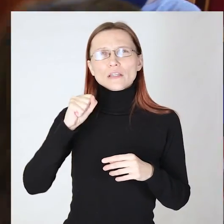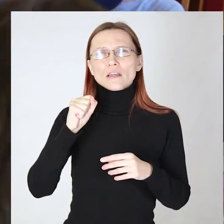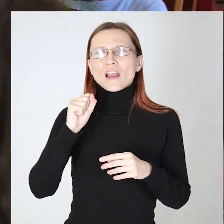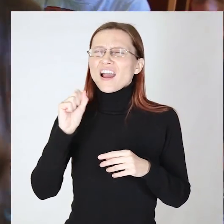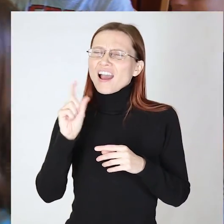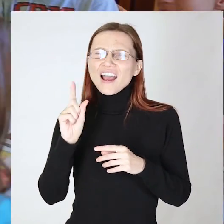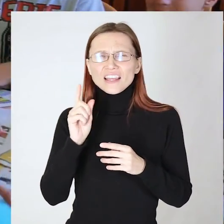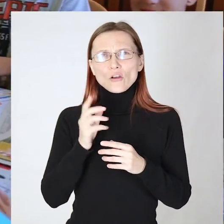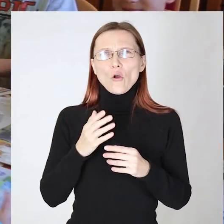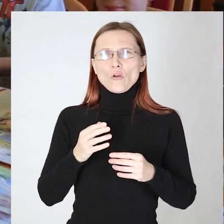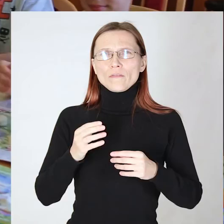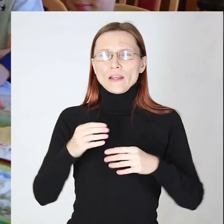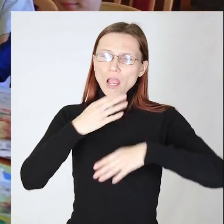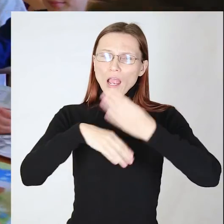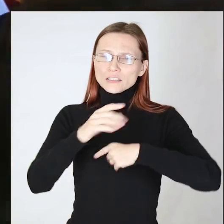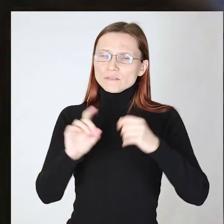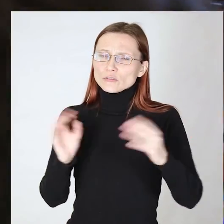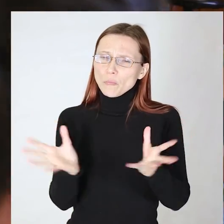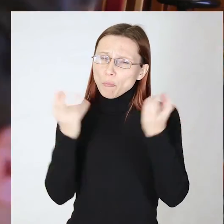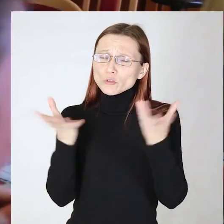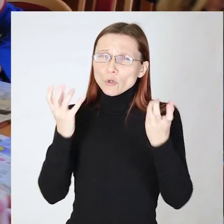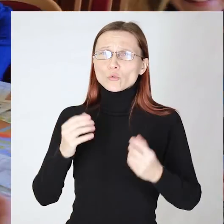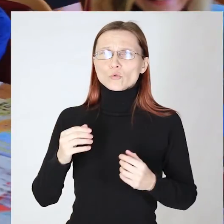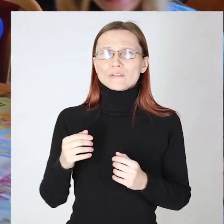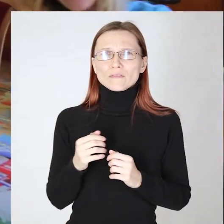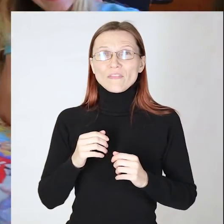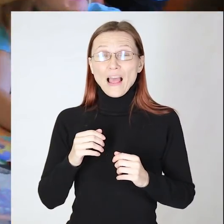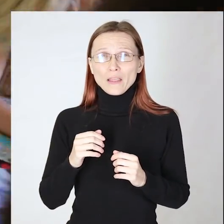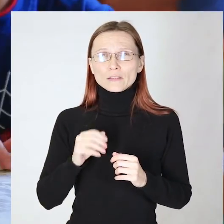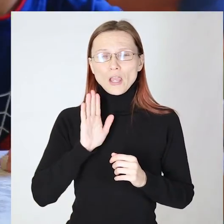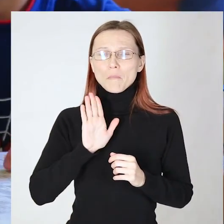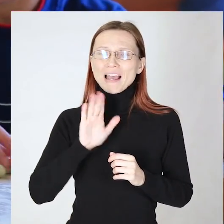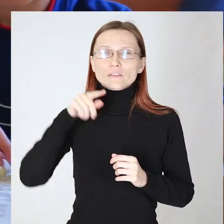akékoľvek aktivity, ktoré podporujú talent, mali svoj cieľ,